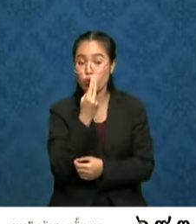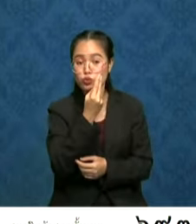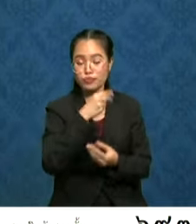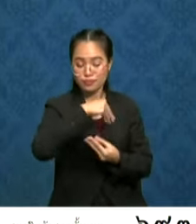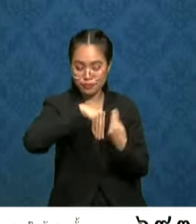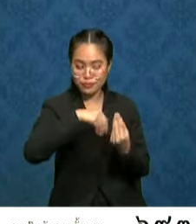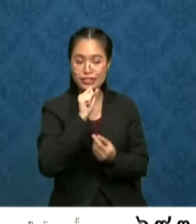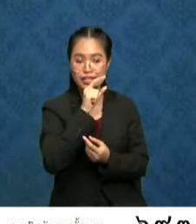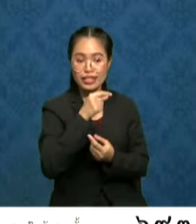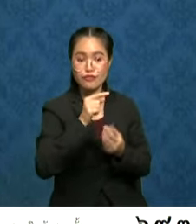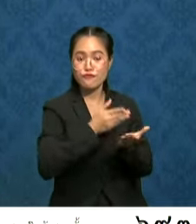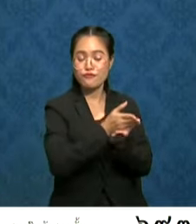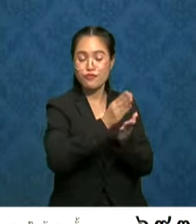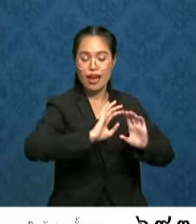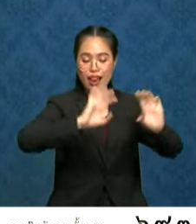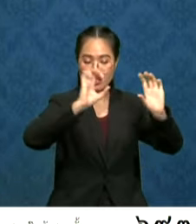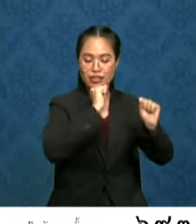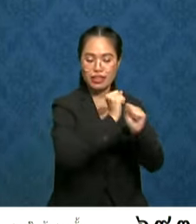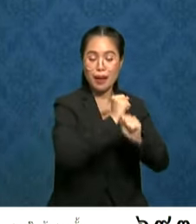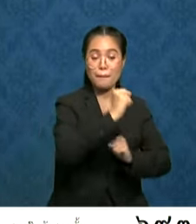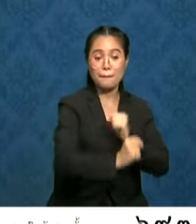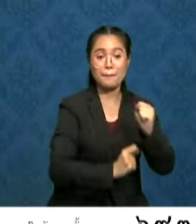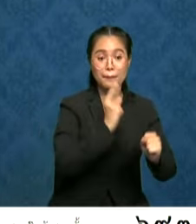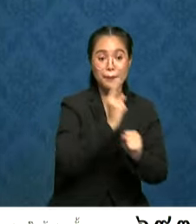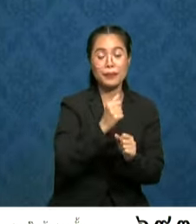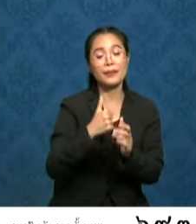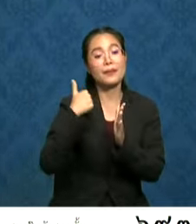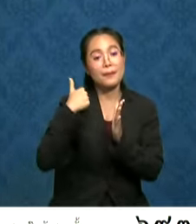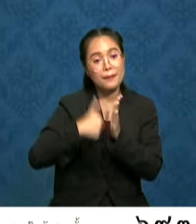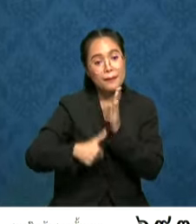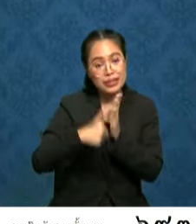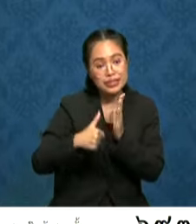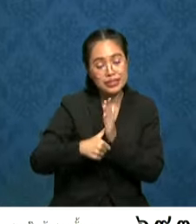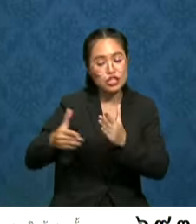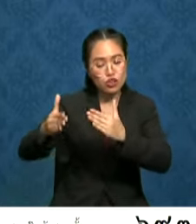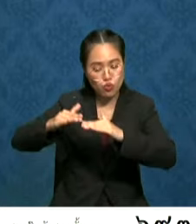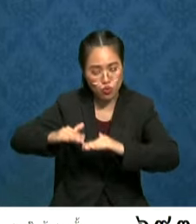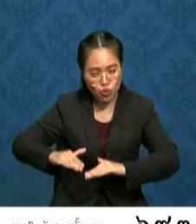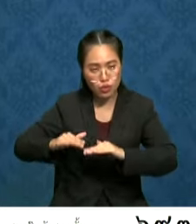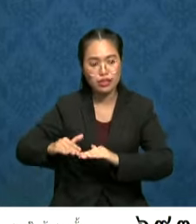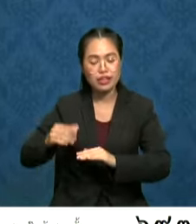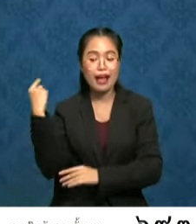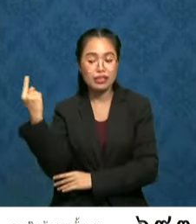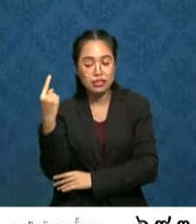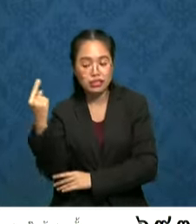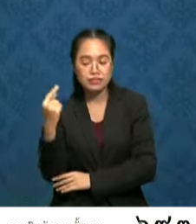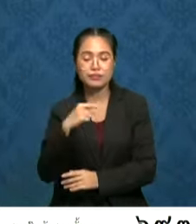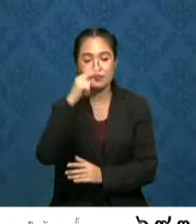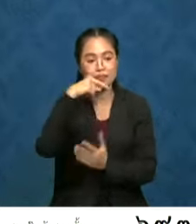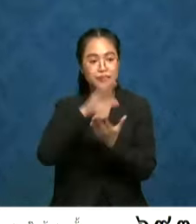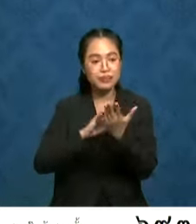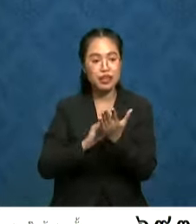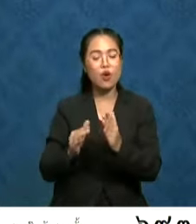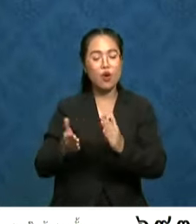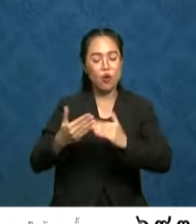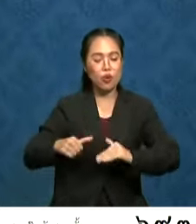เศรษฐกิจที่รัฐบาลได้ทำมาในตลอด 1ปีมีทั้งมาตรการทางภาษี Easy eitลดหย่อนภาษีกระตุ้นทงการท่องเที่ยวในประเทศลดภาษีวาย